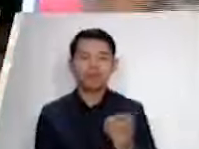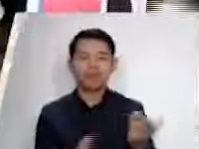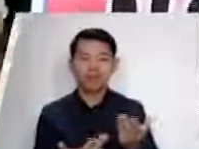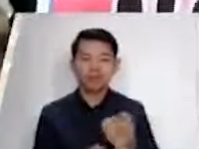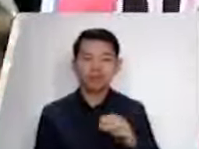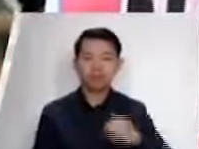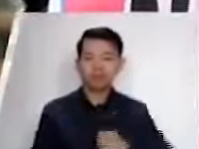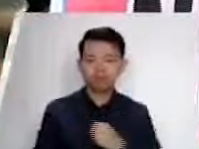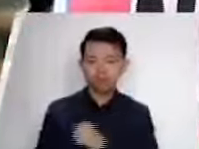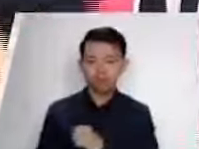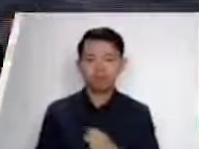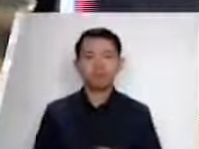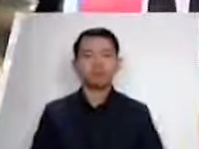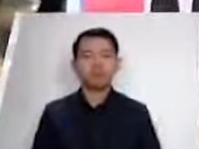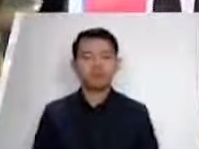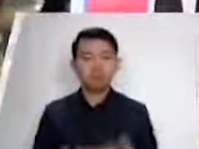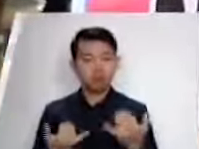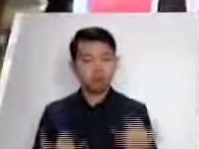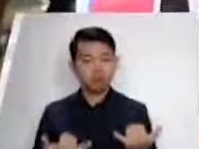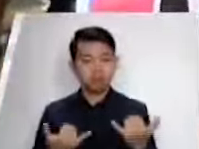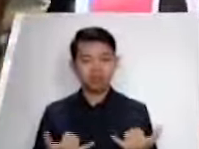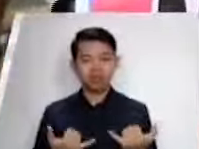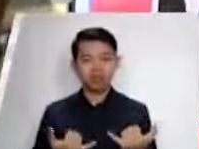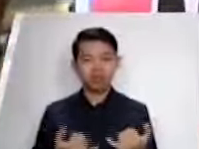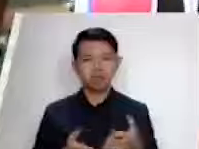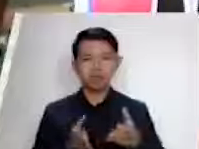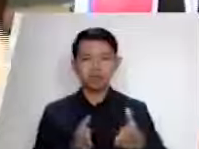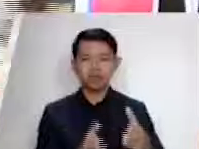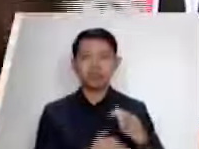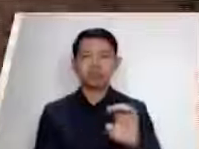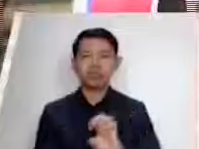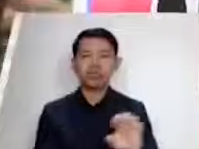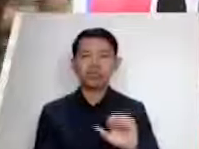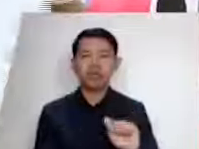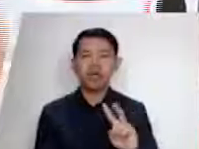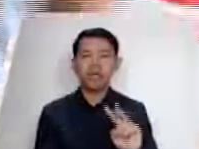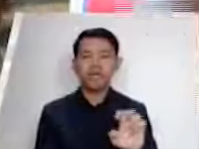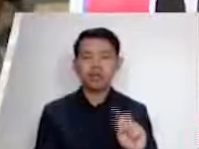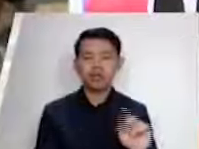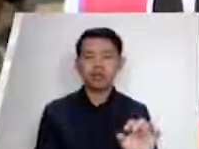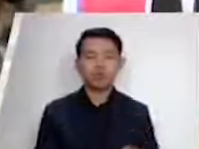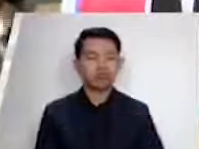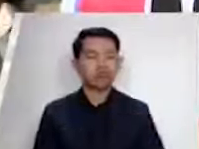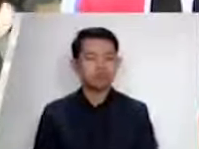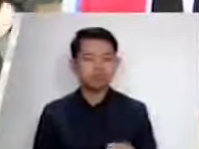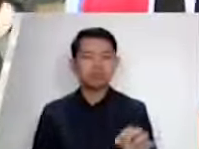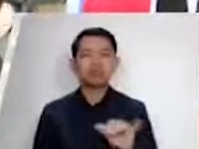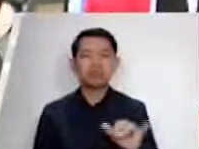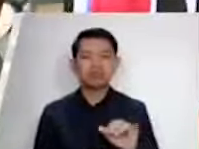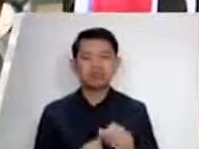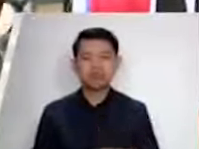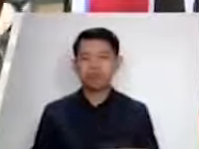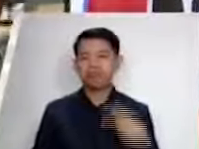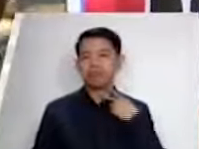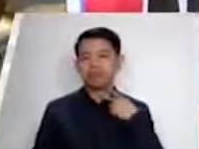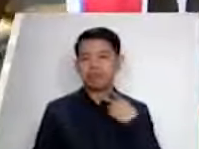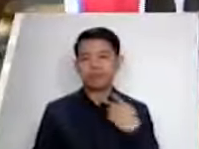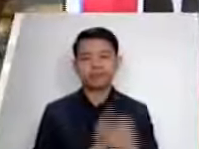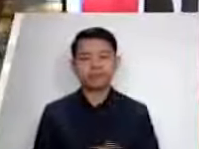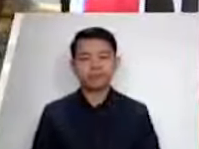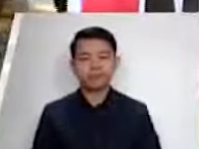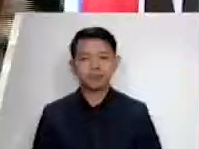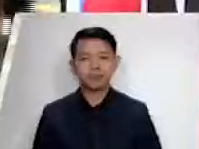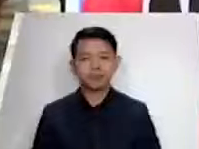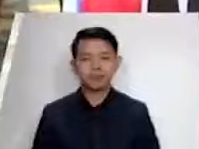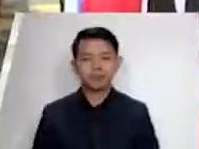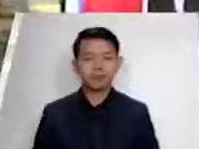rin po itong bahagi ng East Avenue. Ayon naman sa grupo kay Mar Valbuena, ang presidente ng manibela, ay hanggang